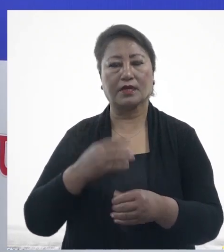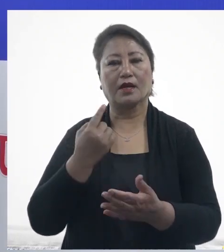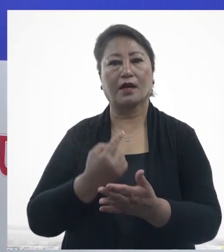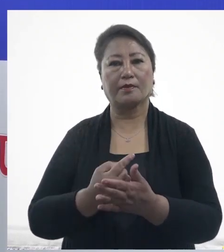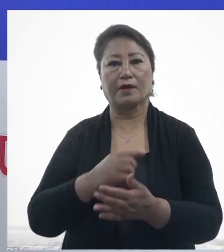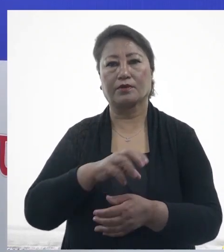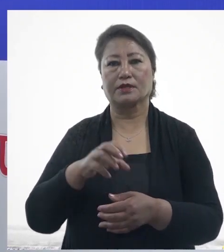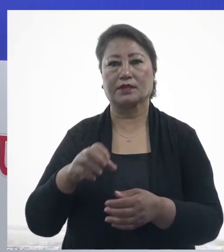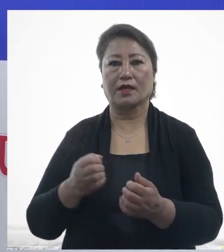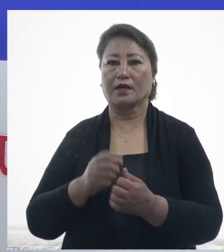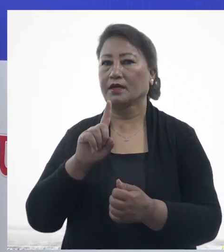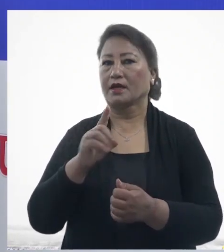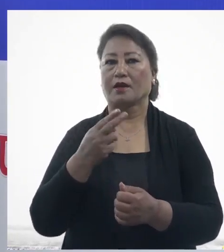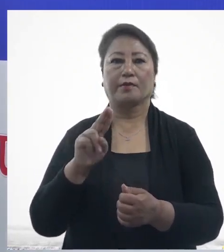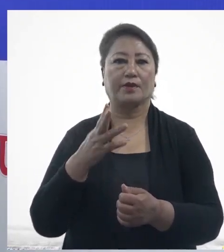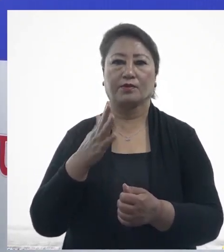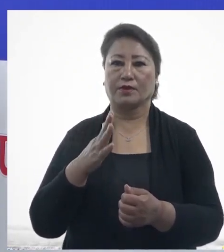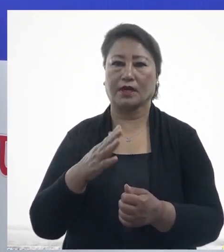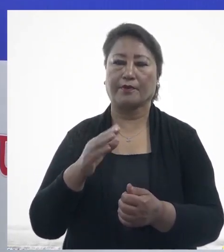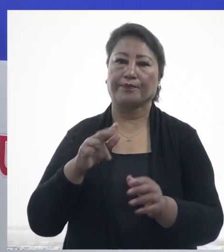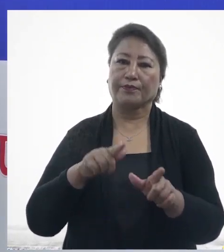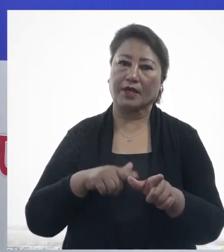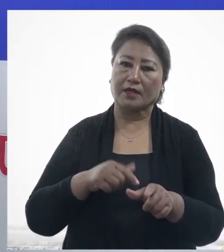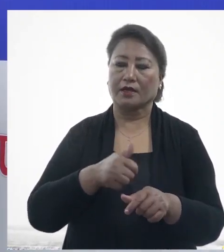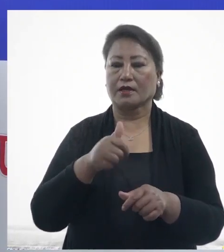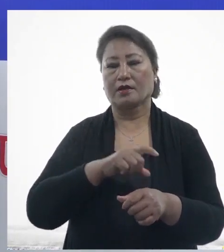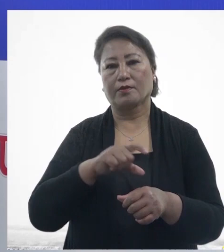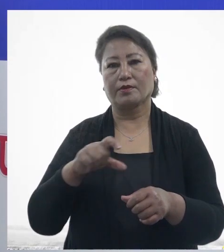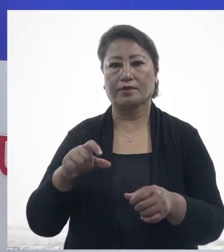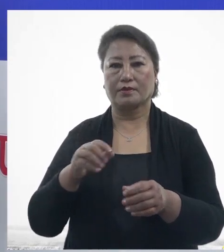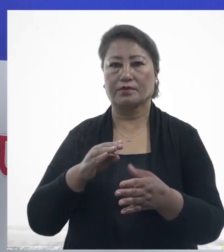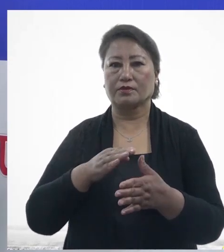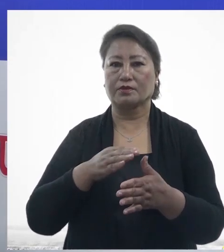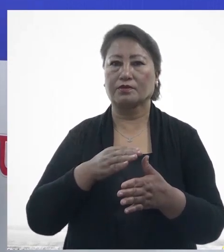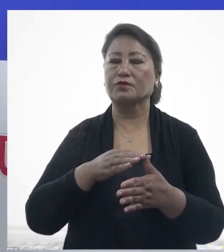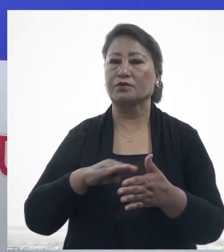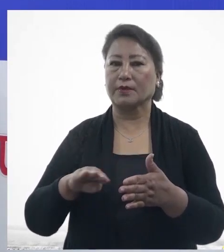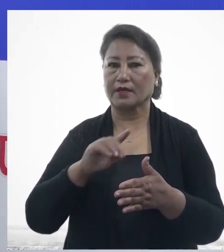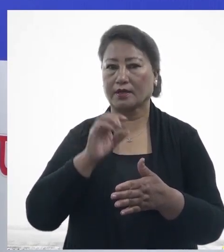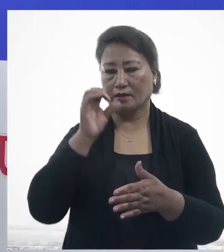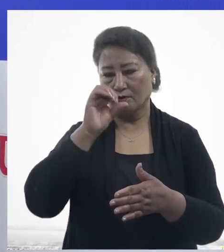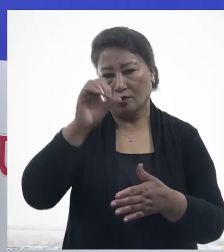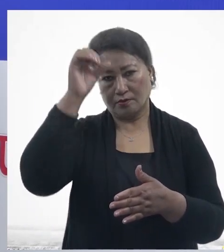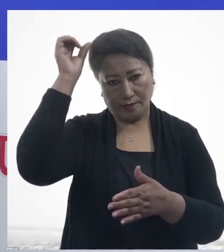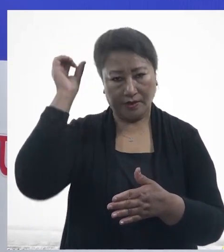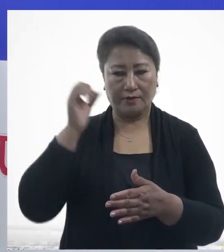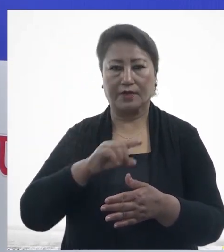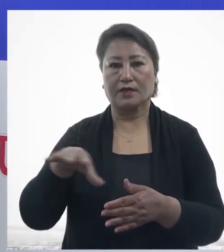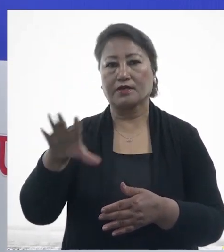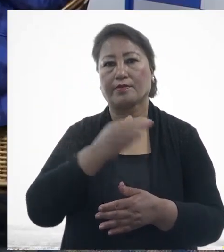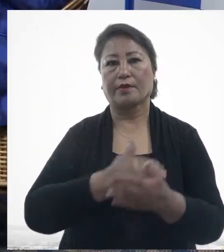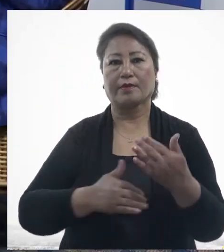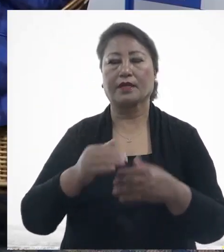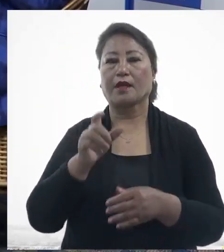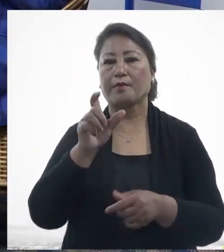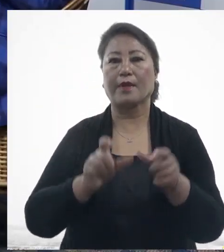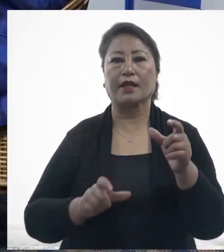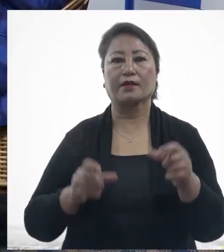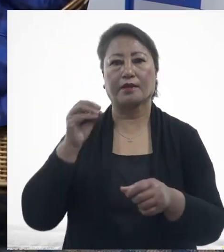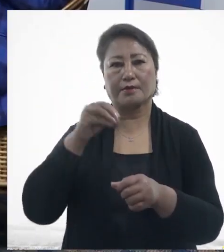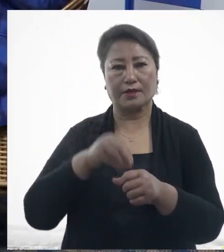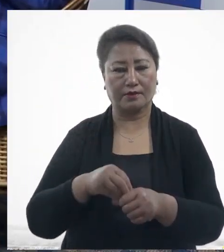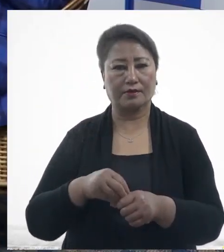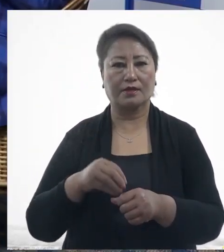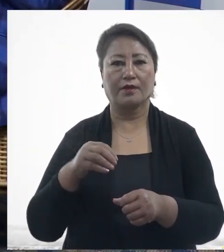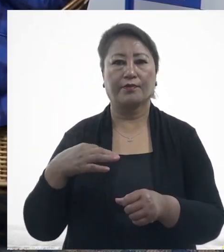हामीसँग जहाँसँग चाहिँ एउटा पनि हुनु न सबैजना राहा दिउँ जाउँ न नेपालभरिको जुम्लादेखि लिएर पश्चिमदेखि पूर्वसम्म सबै ठाउँको अपाङ्गता भएका व्यक्तिहरू चाहिँ हामीसँग हुनुहुन्छ प्रतिनिधि रूपमा चाहिँ